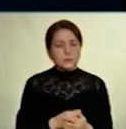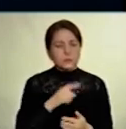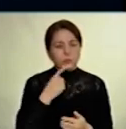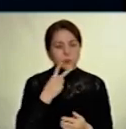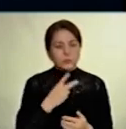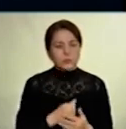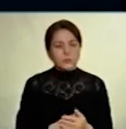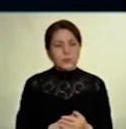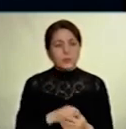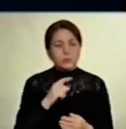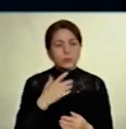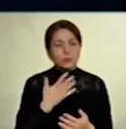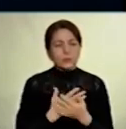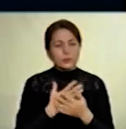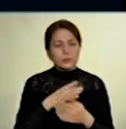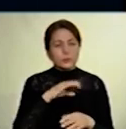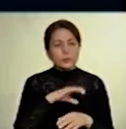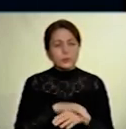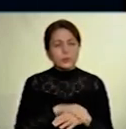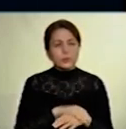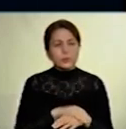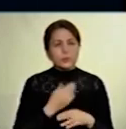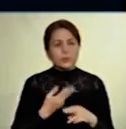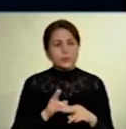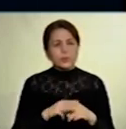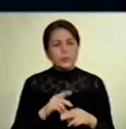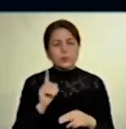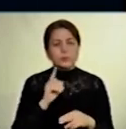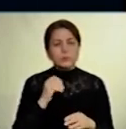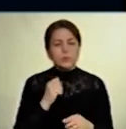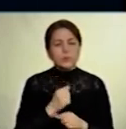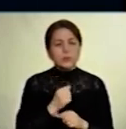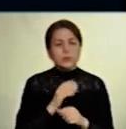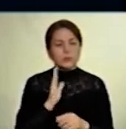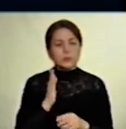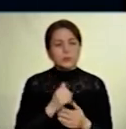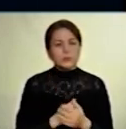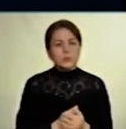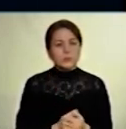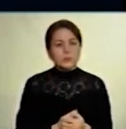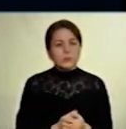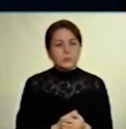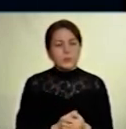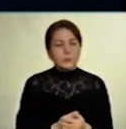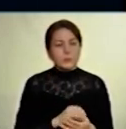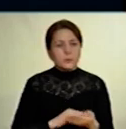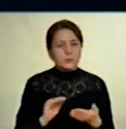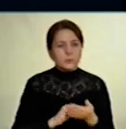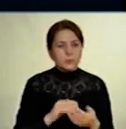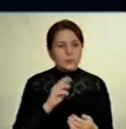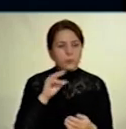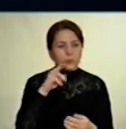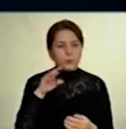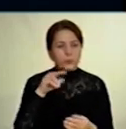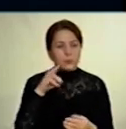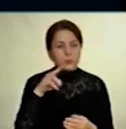bo'ladi. Bu misolni isbotlaganimizda biz qanday ko'rinishni keltiramiz? Demek yozamiz modulda